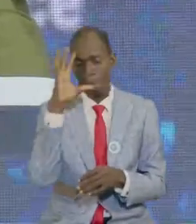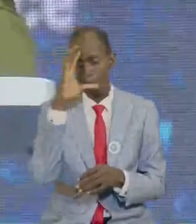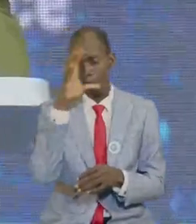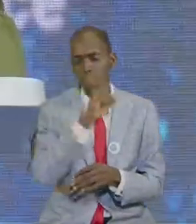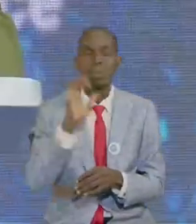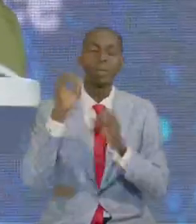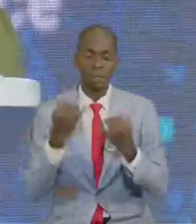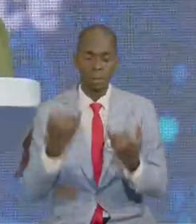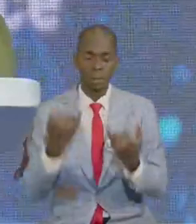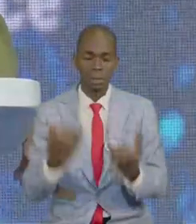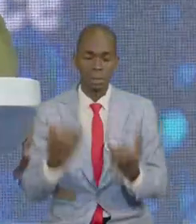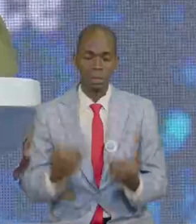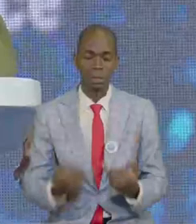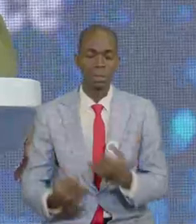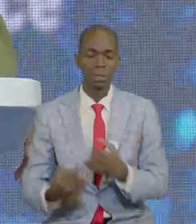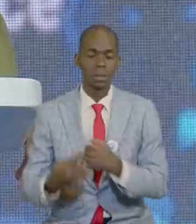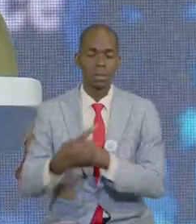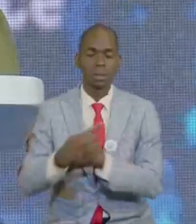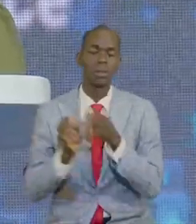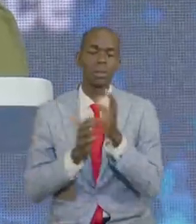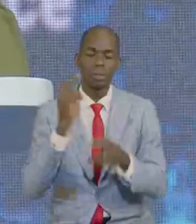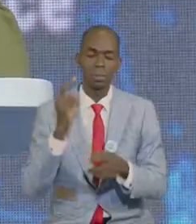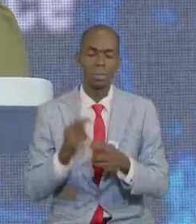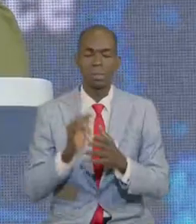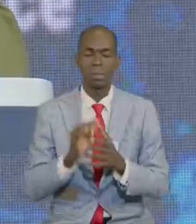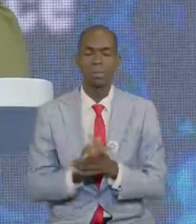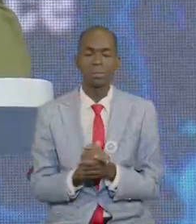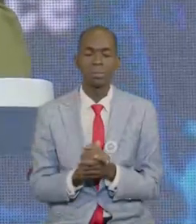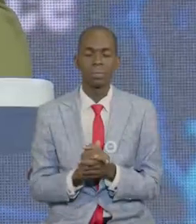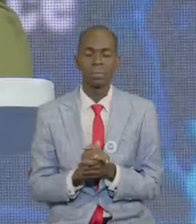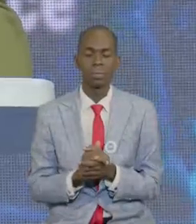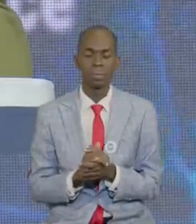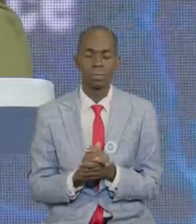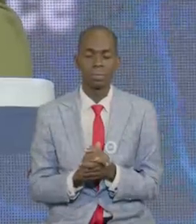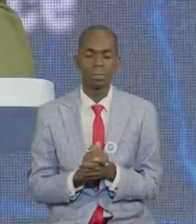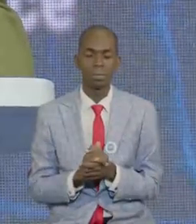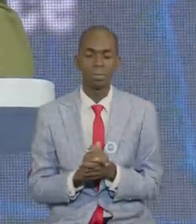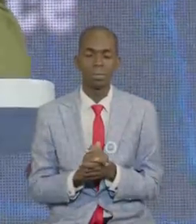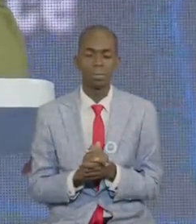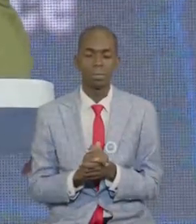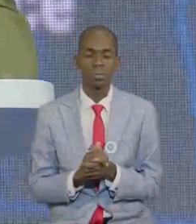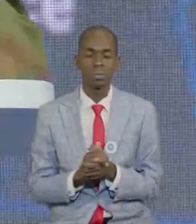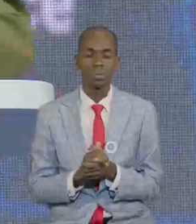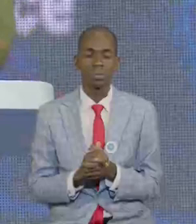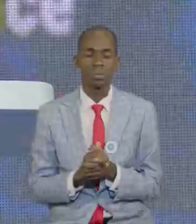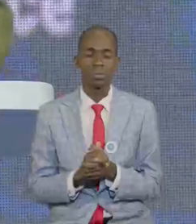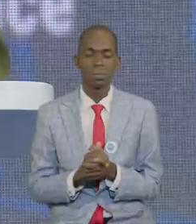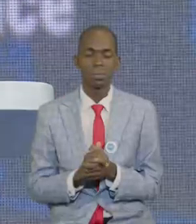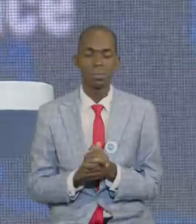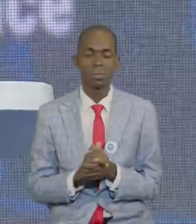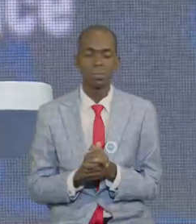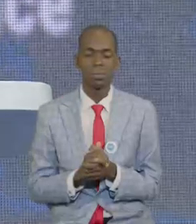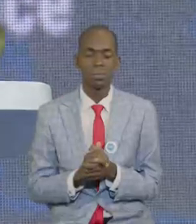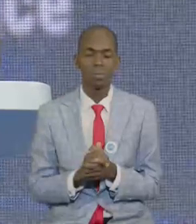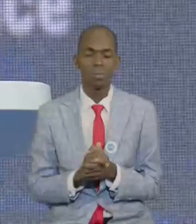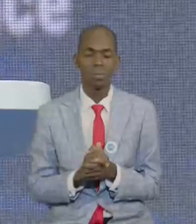day in Jesus' name. Demandons en ce jour, Seigneur, que personne n'aura ta puissance au nom de Jésus.